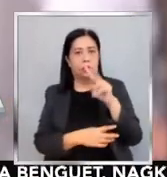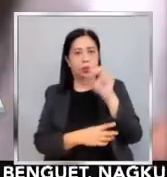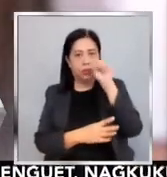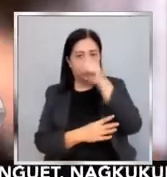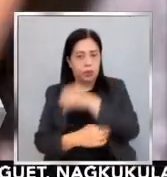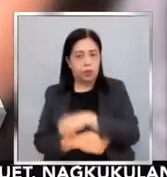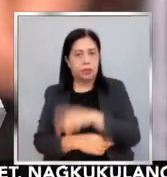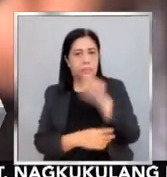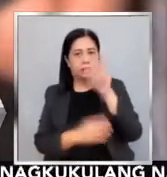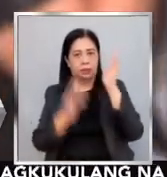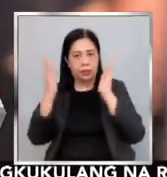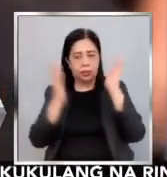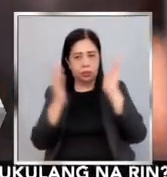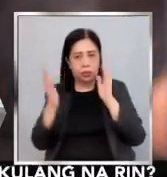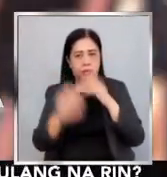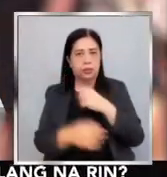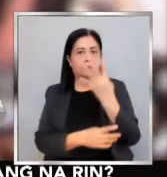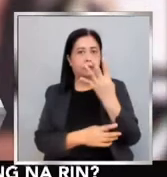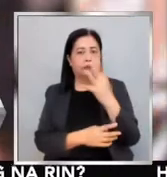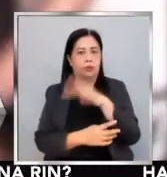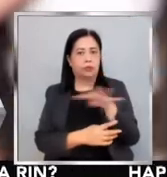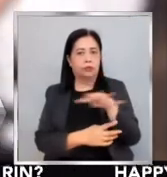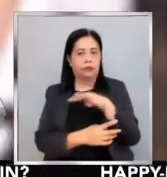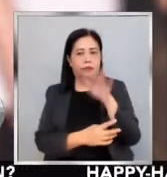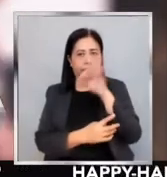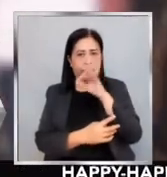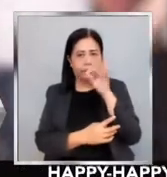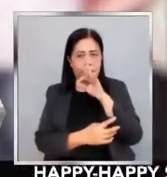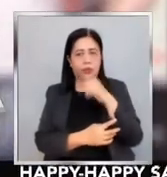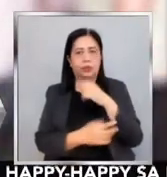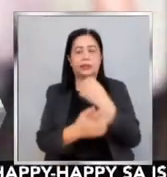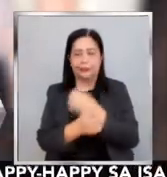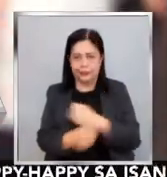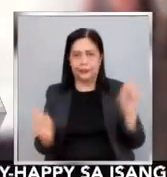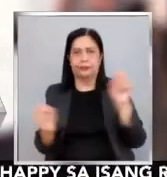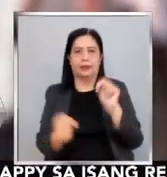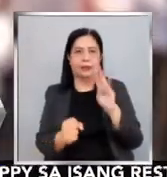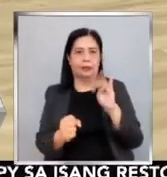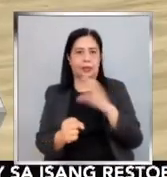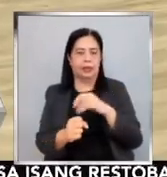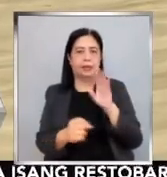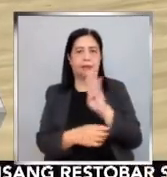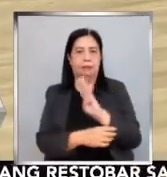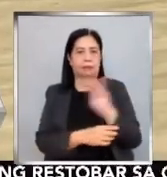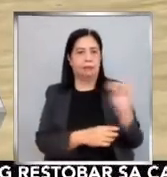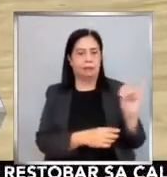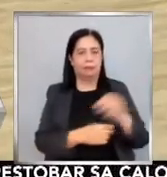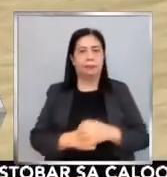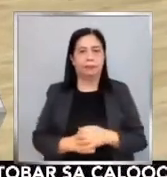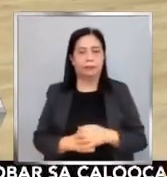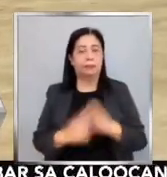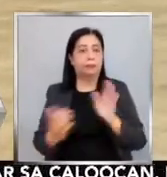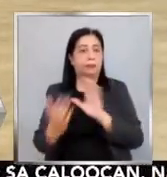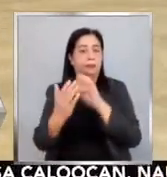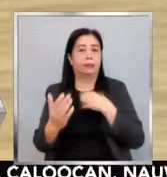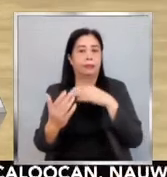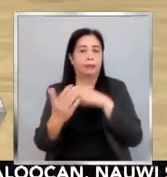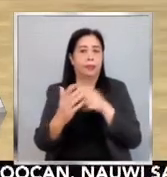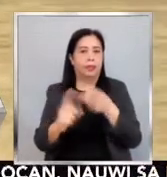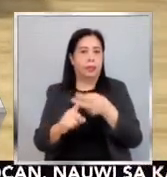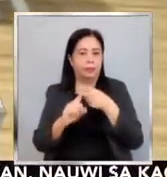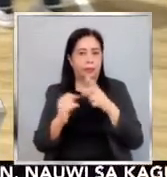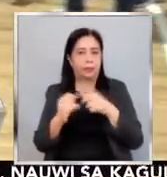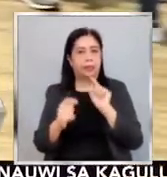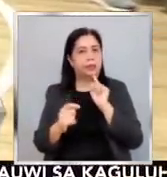Malaysian, at 44 na Pinoy ang iniligtas ng NBI at Bureau of Immigration. Naharap sa reklamong kidnapping, serious